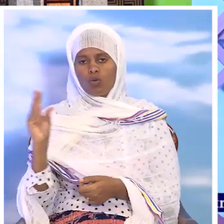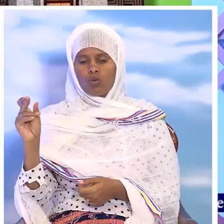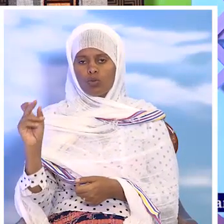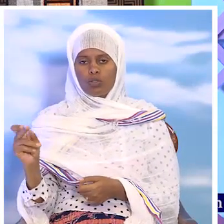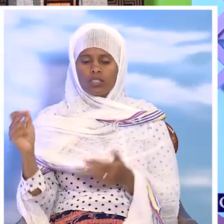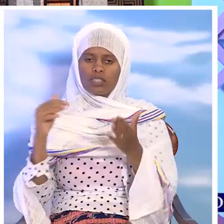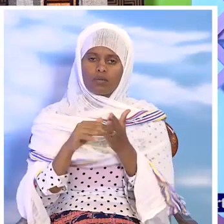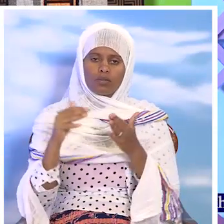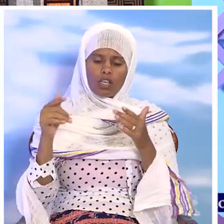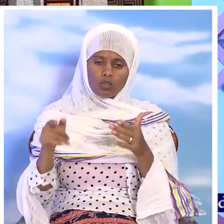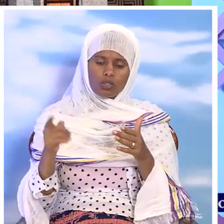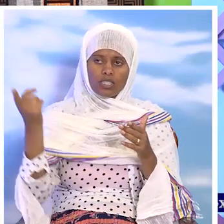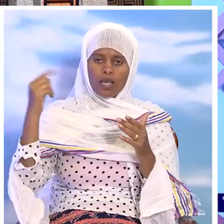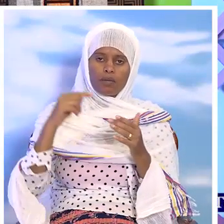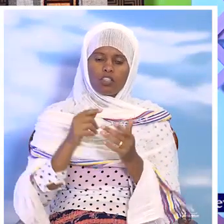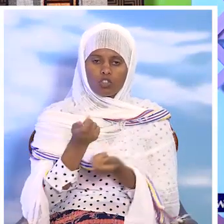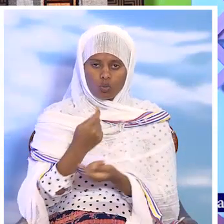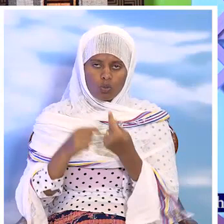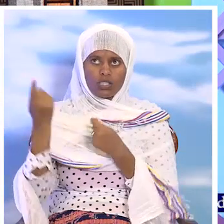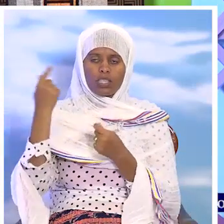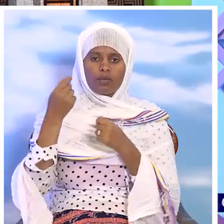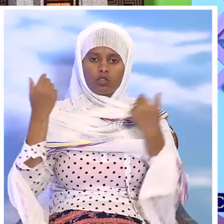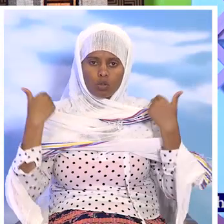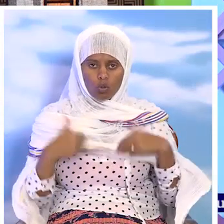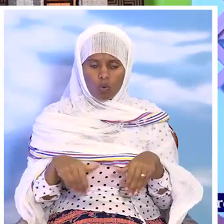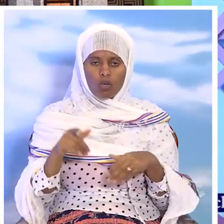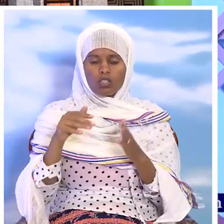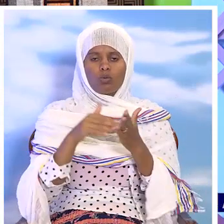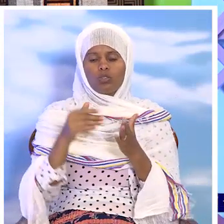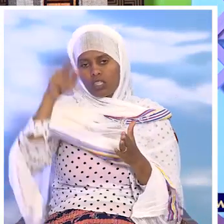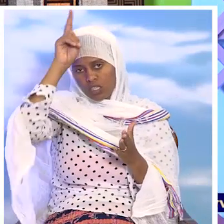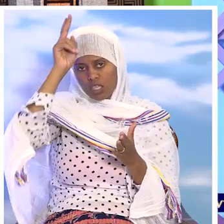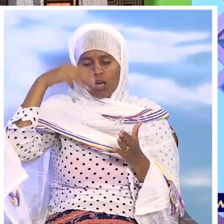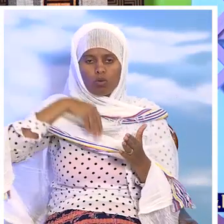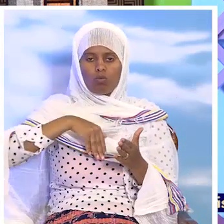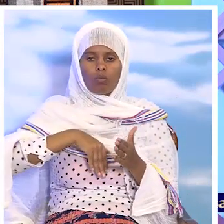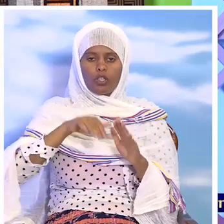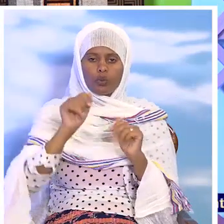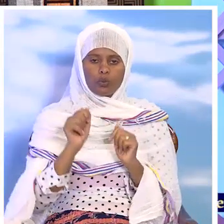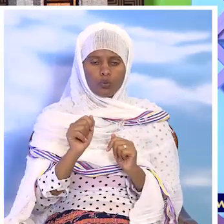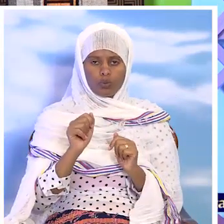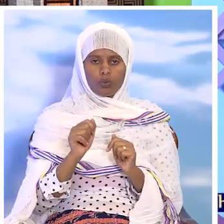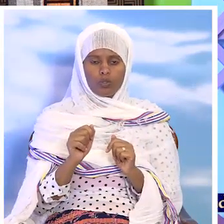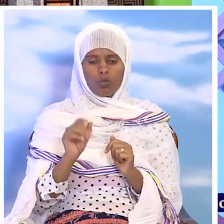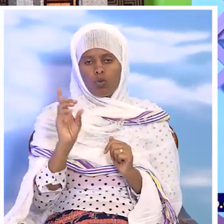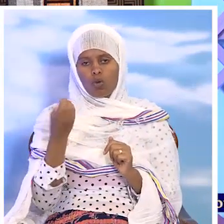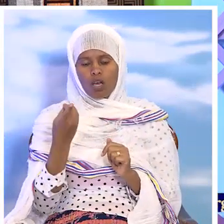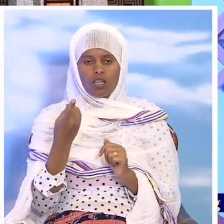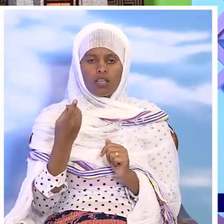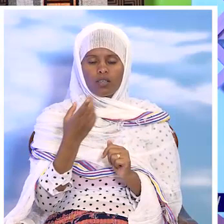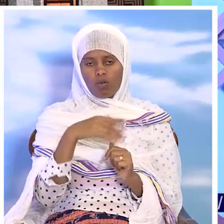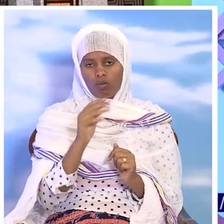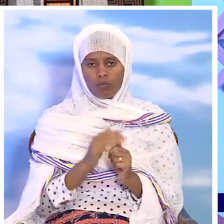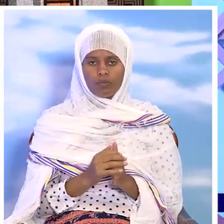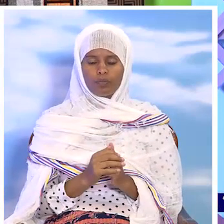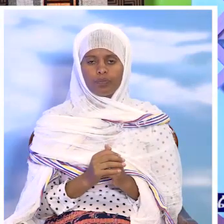ዘስቆሎ እስከ ጊዜሁ ኢሉ ወንጀላ ወልቋስ የነጽረና ማለት ይው አምዛ ሀደጎ ዲያብሎስ